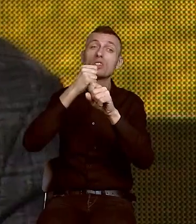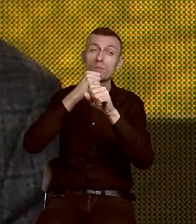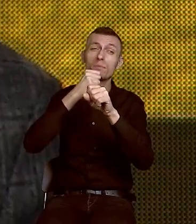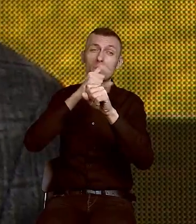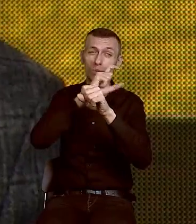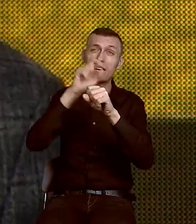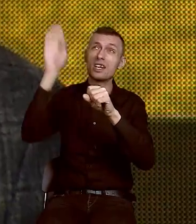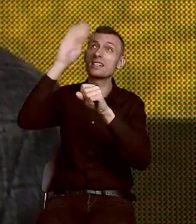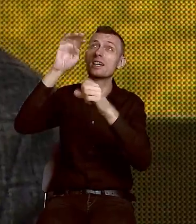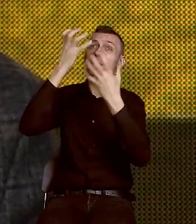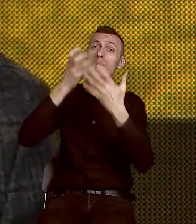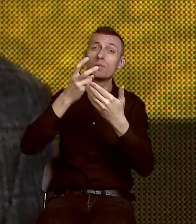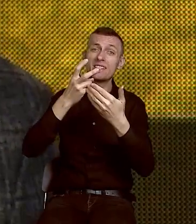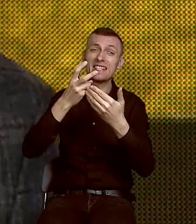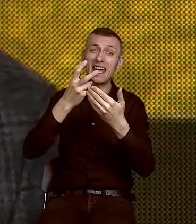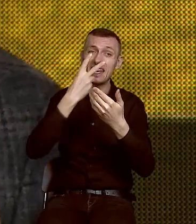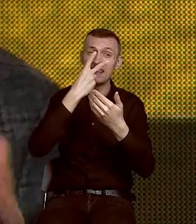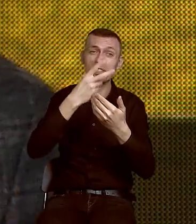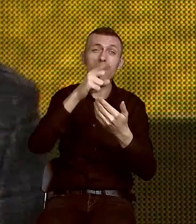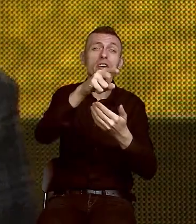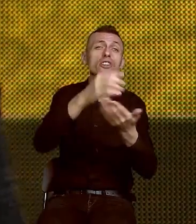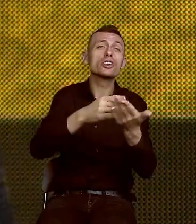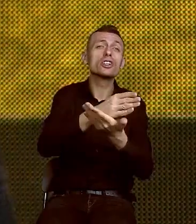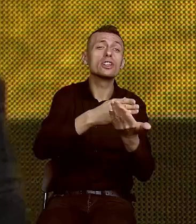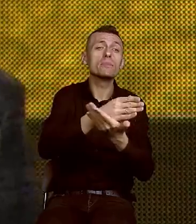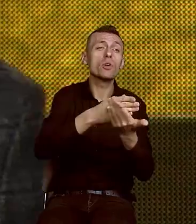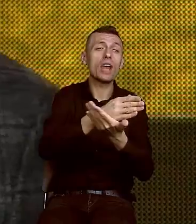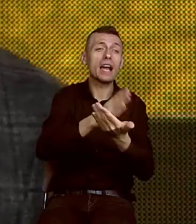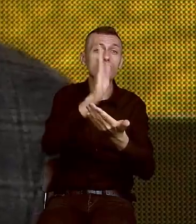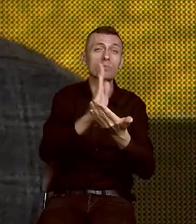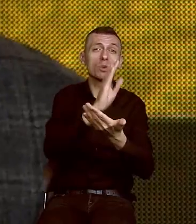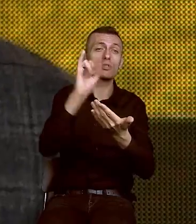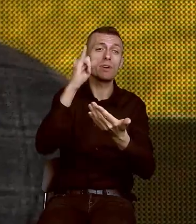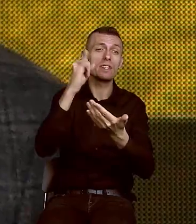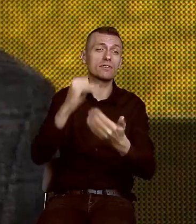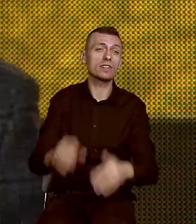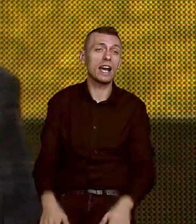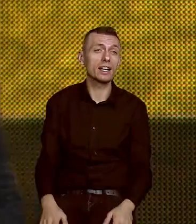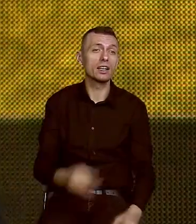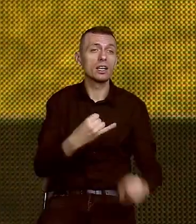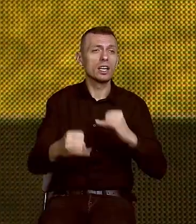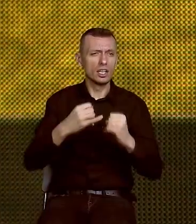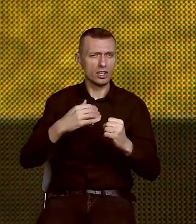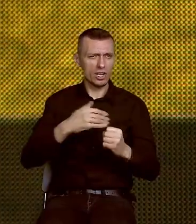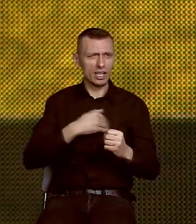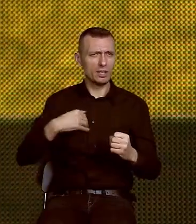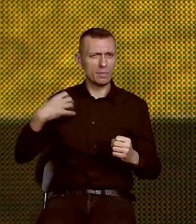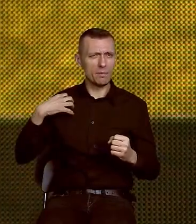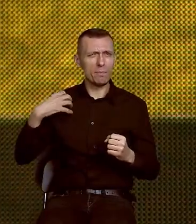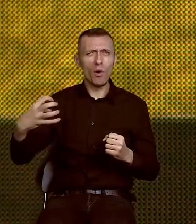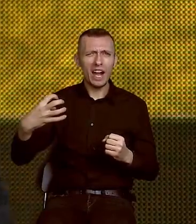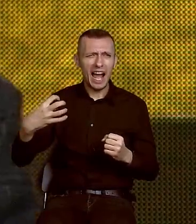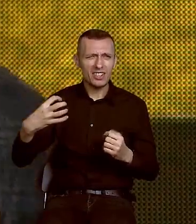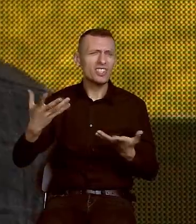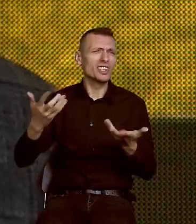Taki dobrobyt od Boga powinien ciebie i mnie uczynić bardziej hojnymi. Poruszyć nas, abyśmy byli bardziej kochającymi